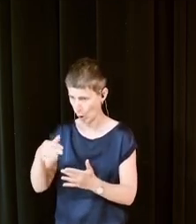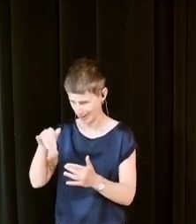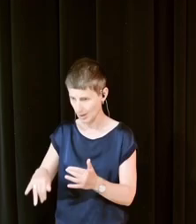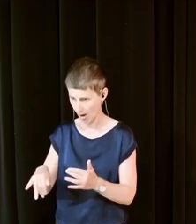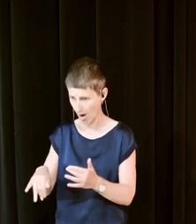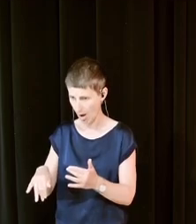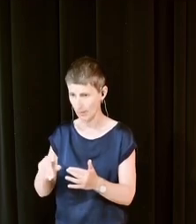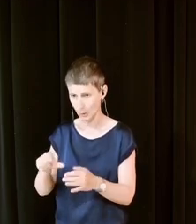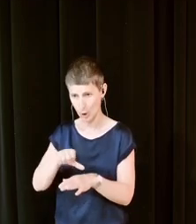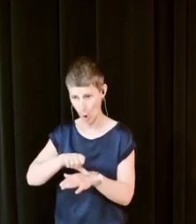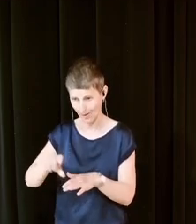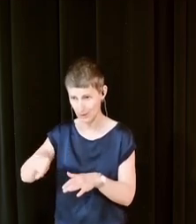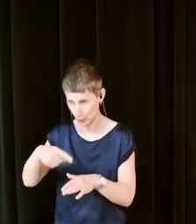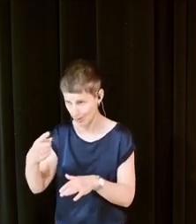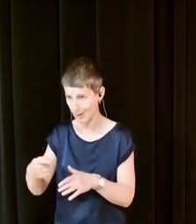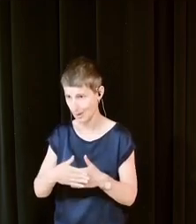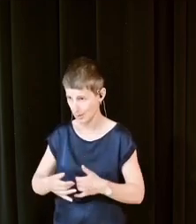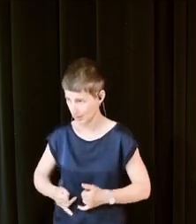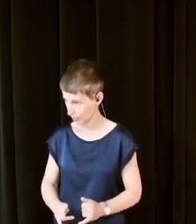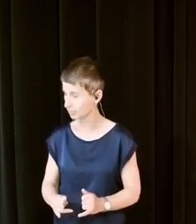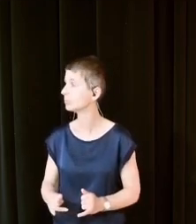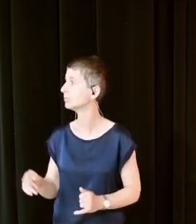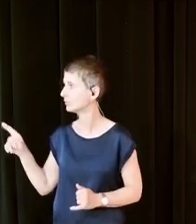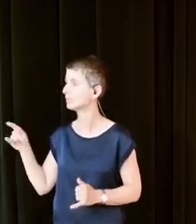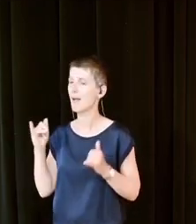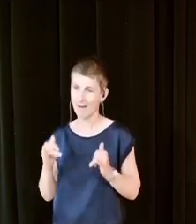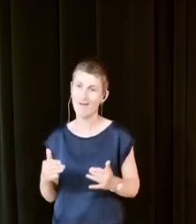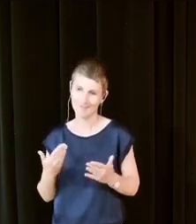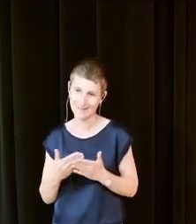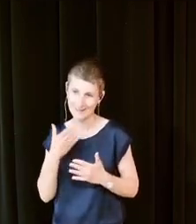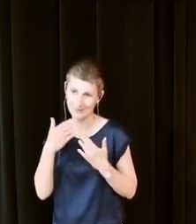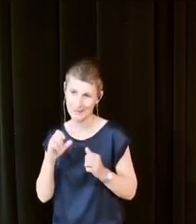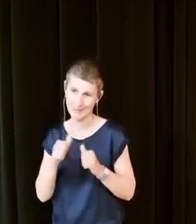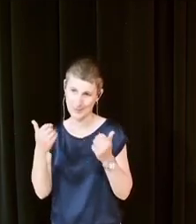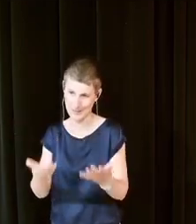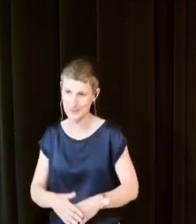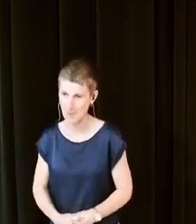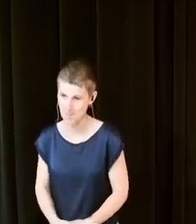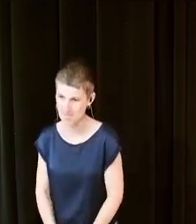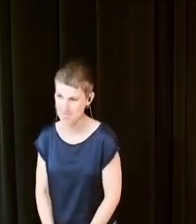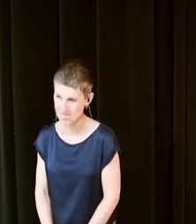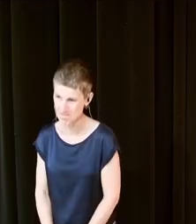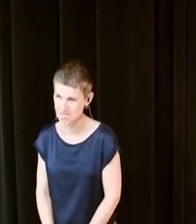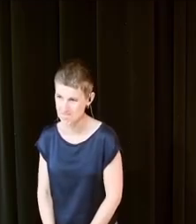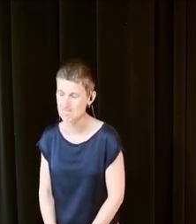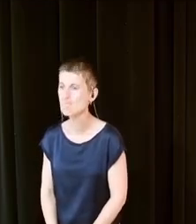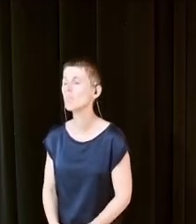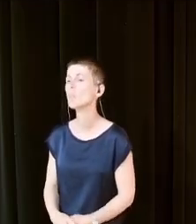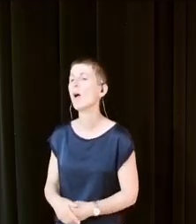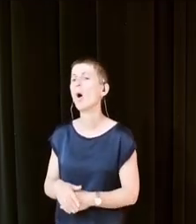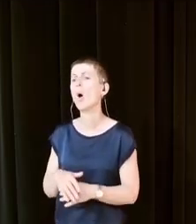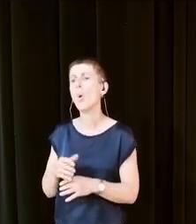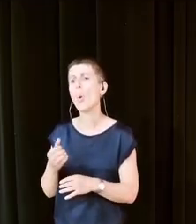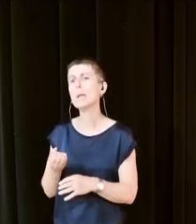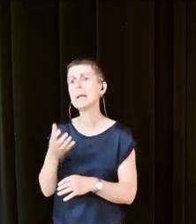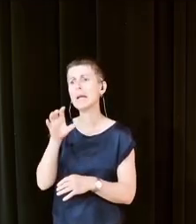OP und so? Ah, okay. Das ist die Besonderheit an der Geschichte. Ja. Und auch wenn ich vielleicht von dem Gedicht gelernt habe, dass